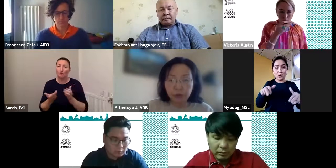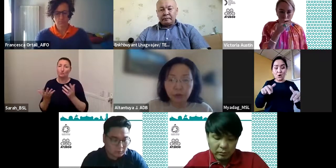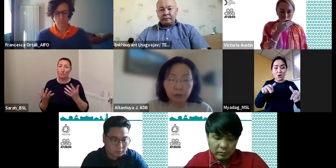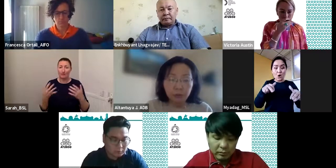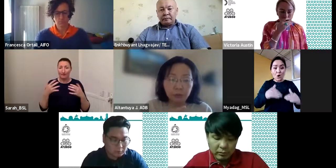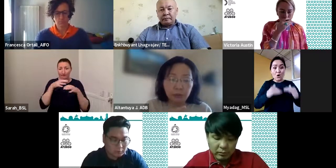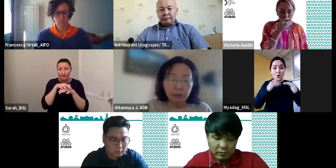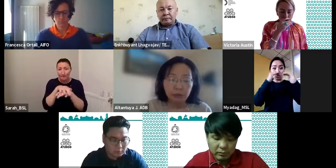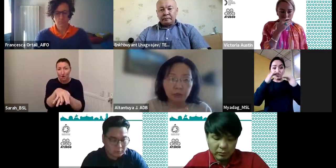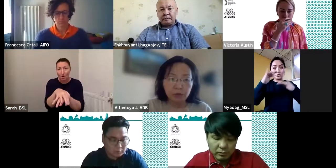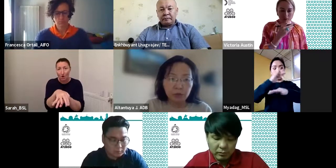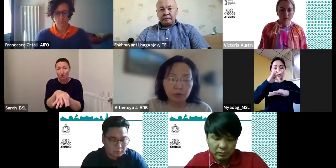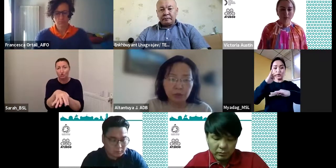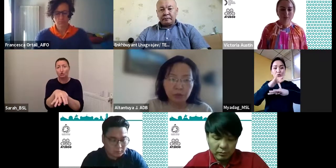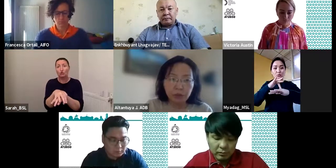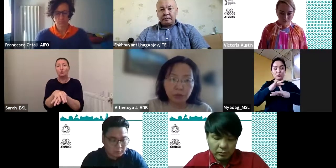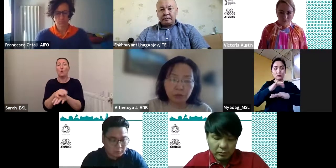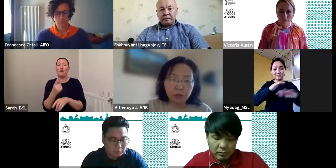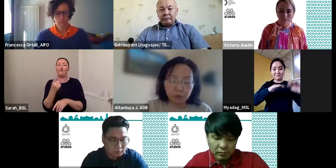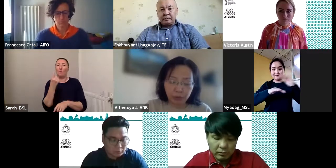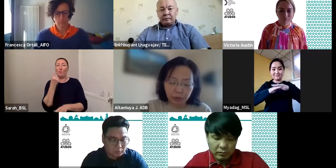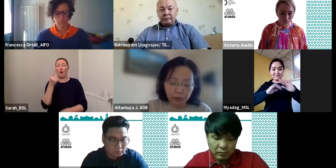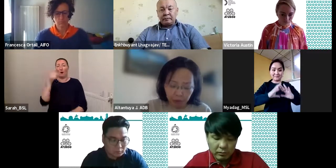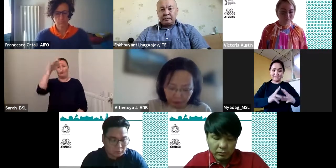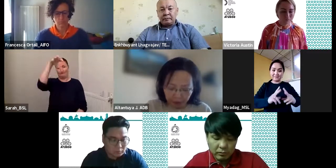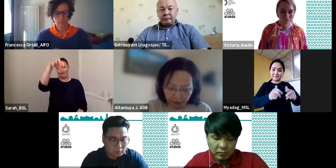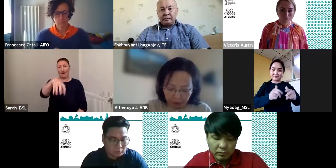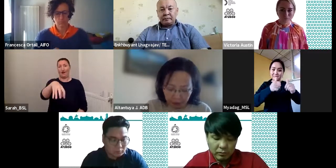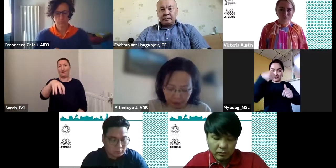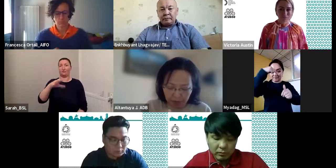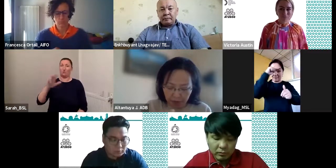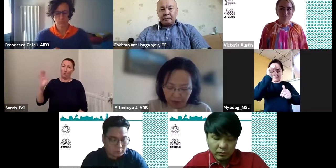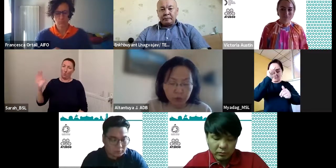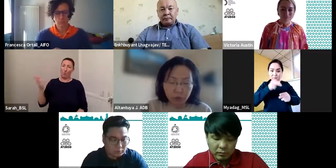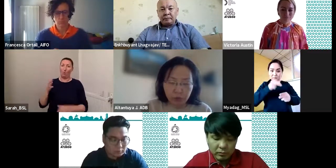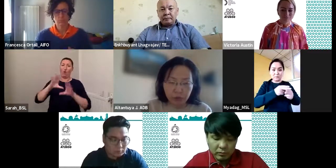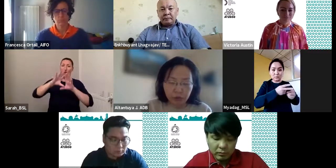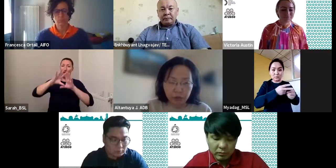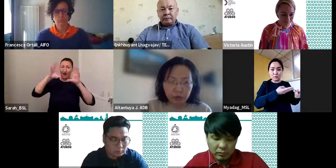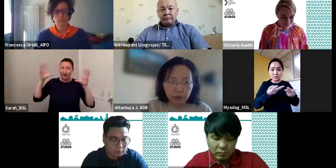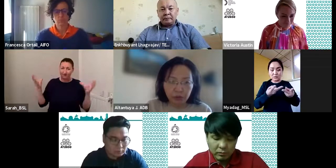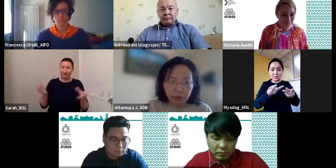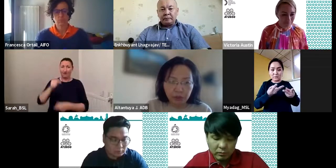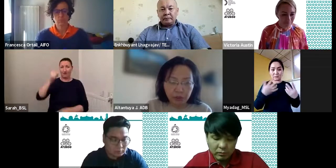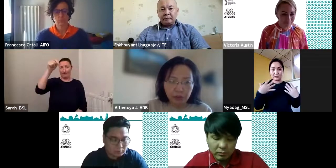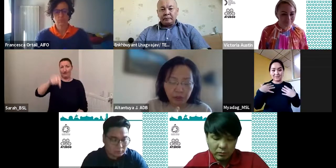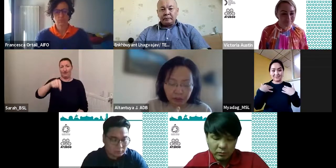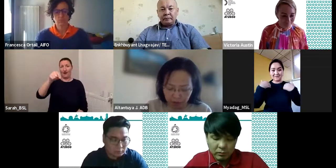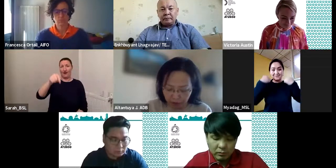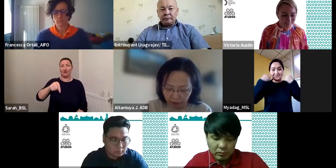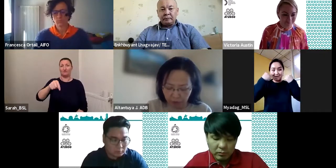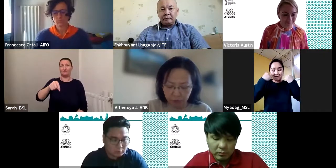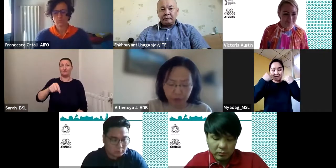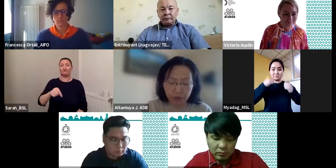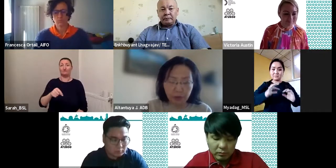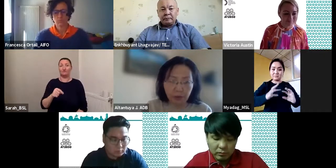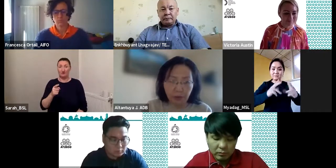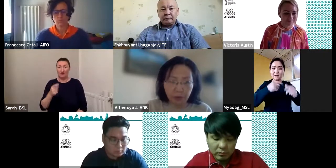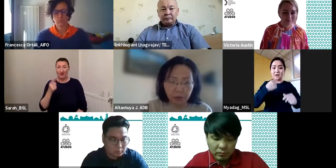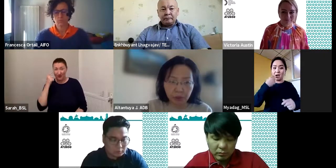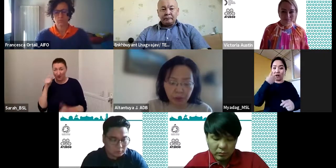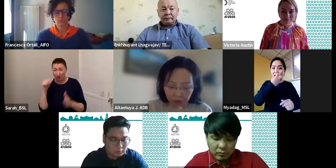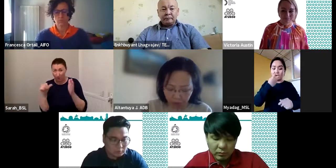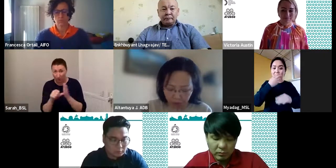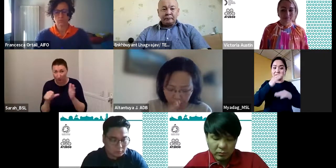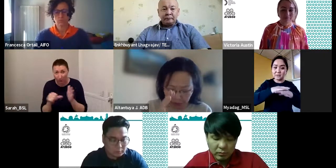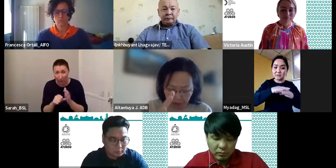нөхөн сэргээх, эрүүл мэндийн талаас үзүүлдэг нөхөн сэргээх тусламж үйлчилгээ, дээрээс нь сэргээн засах үйлчилгээ одоо жишээлбэл хэл яриа засах гэдэг ч юм уу, орон зайны